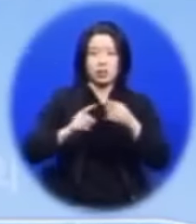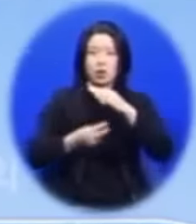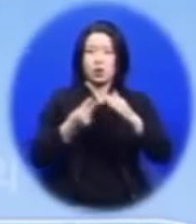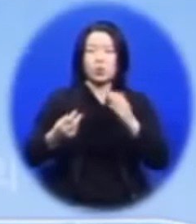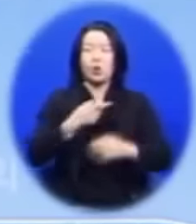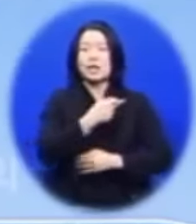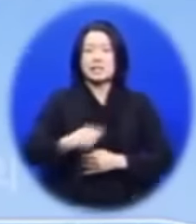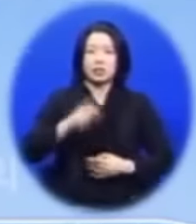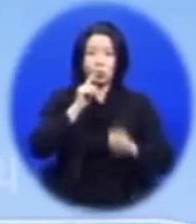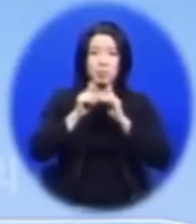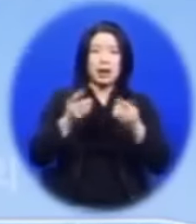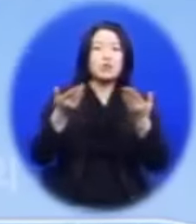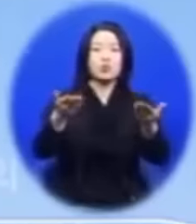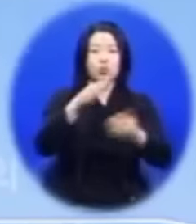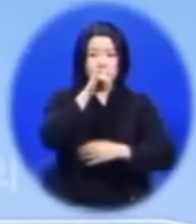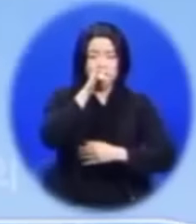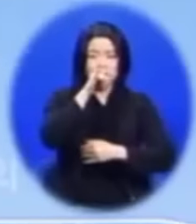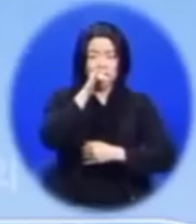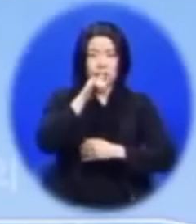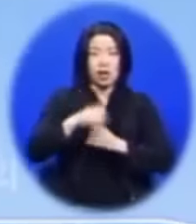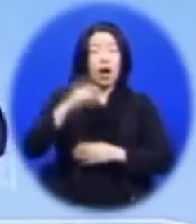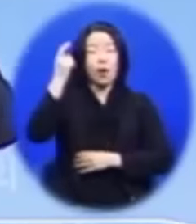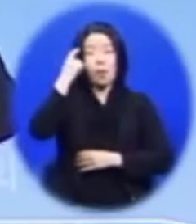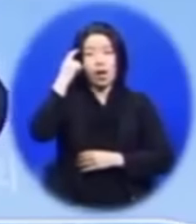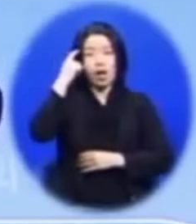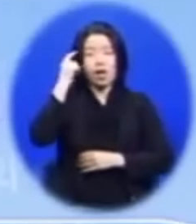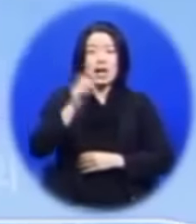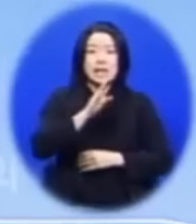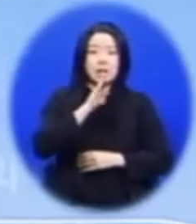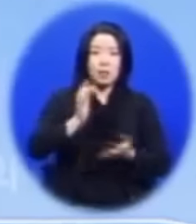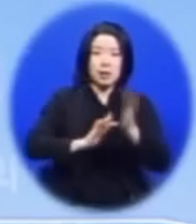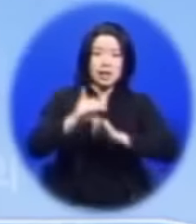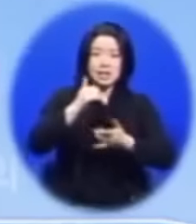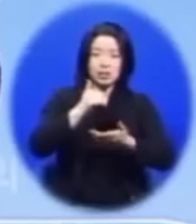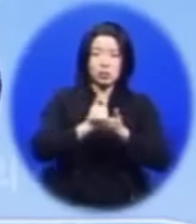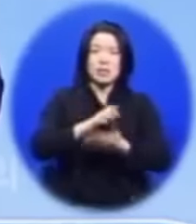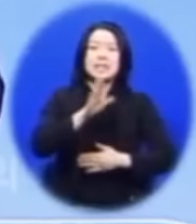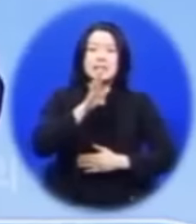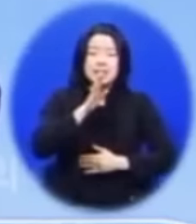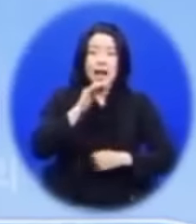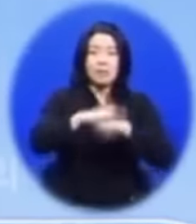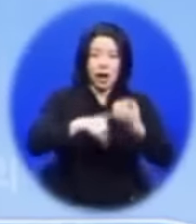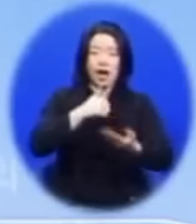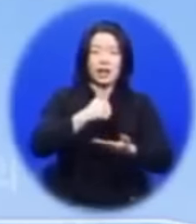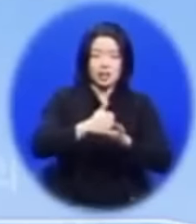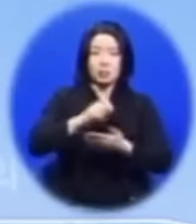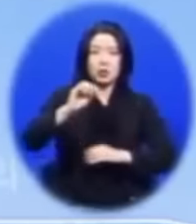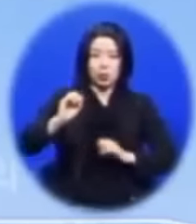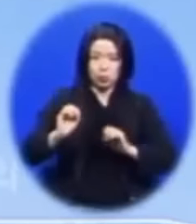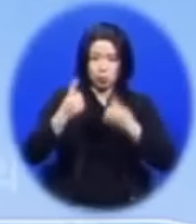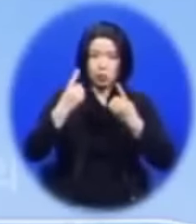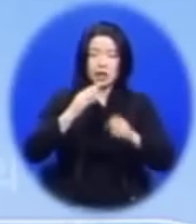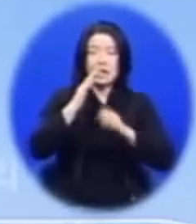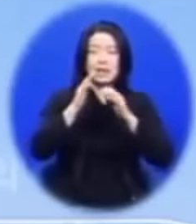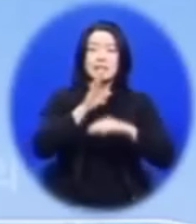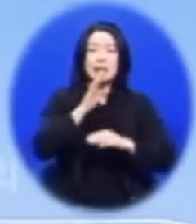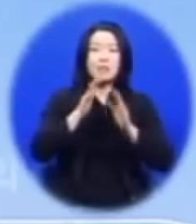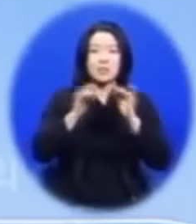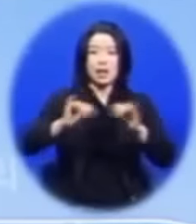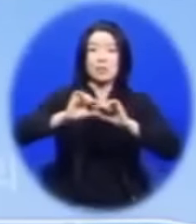말씀하고 있는 겁니다 왜 정말 예수님이 참 하나님이시면서 참 사람이